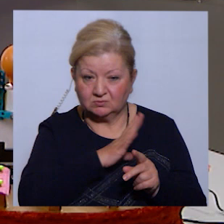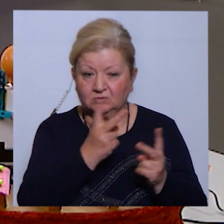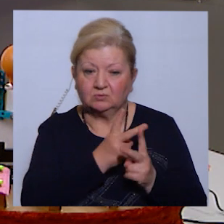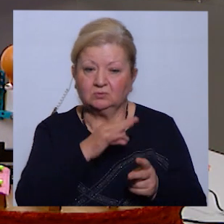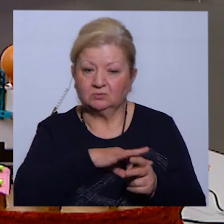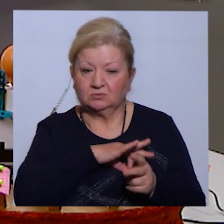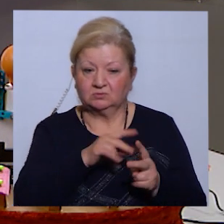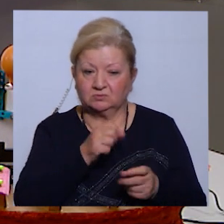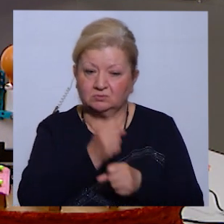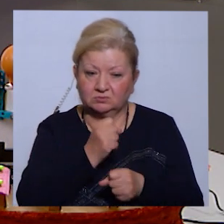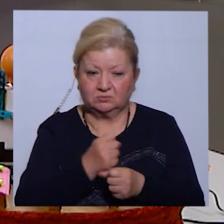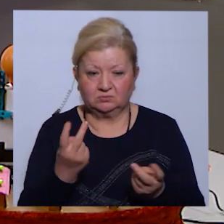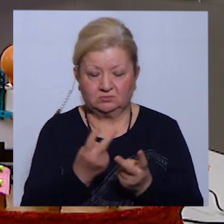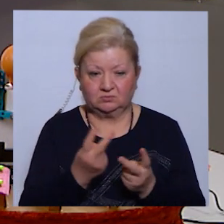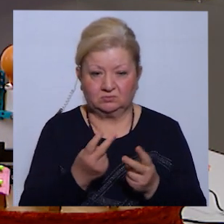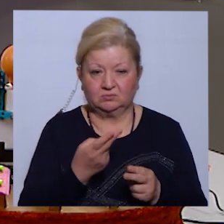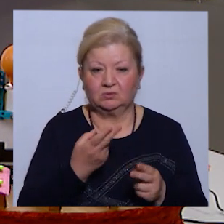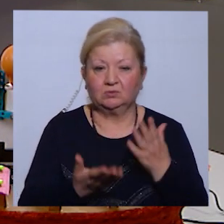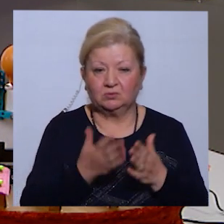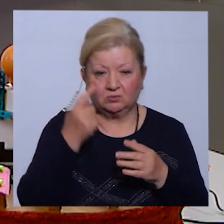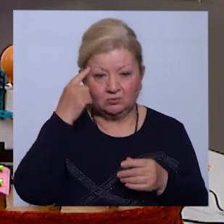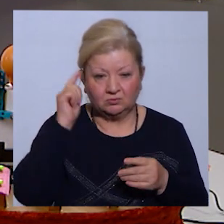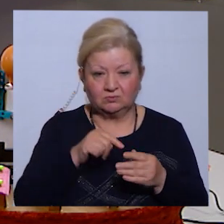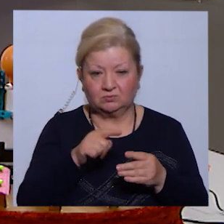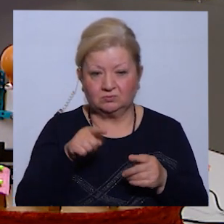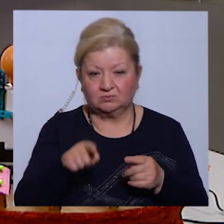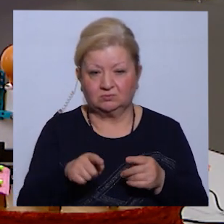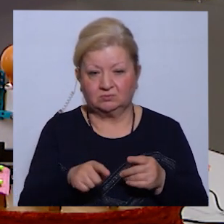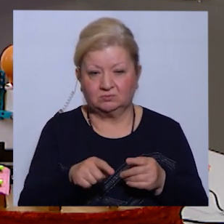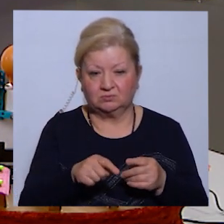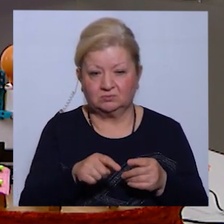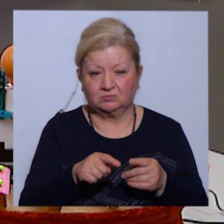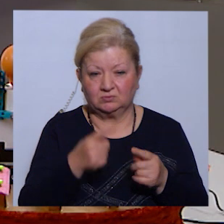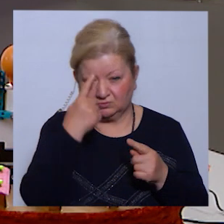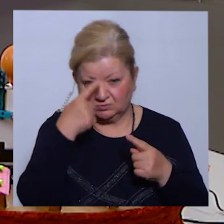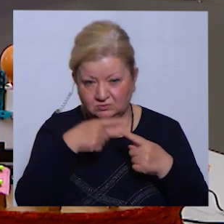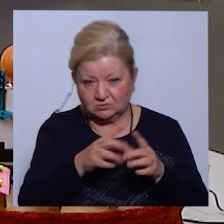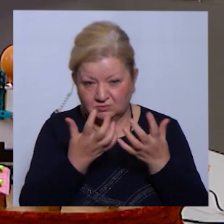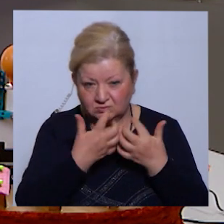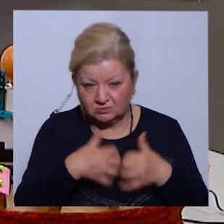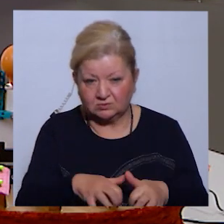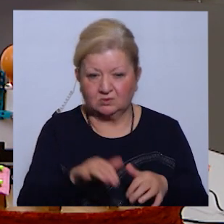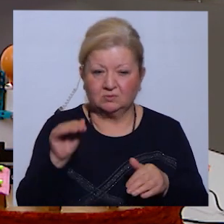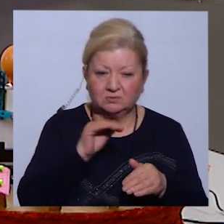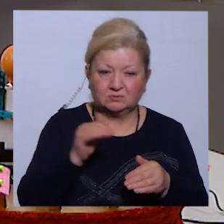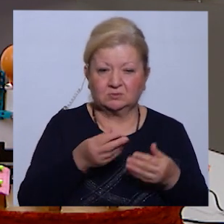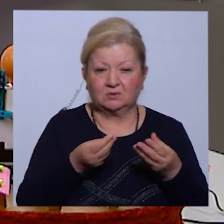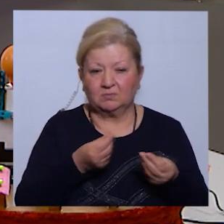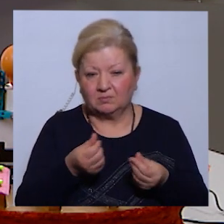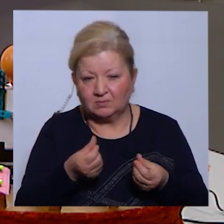მაშასადამე თუ პროგრამული უზრუნველყოფაც გვეცოდინება, თუ მეცოდინება საინჟინრო ტექნოლოგია, ფიზიკა,